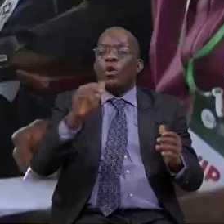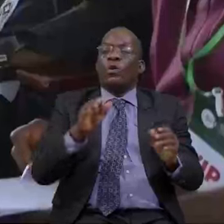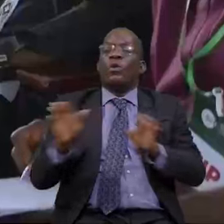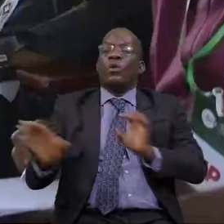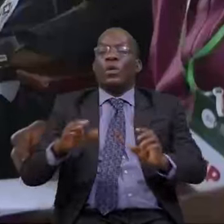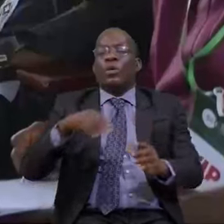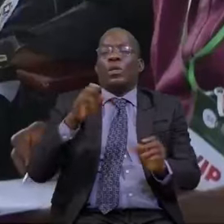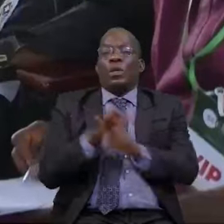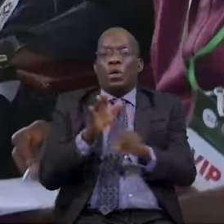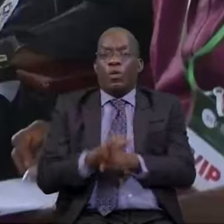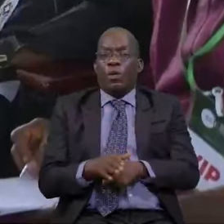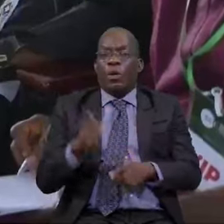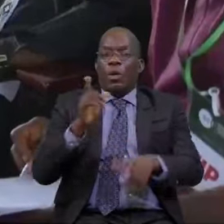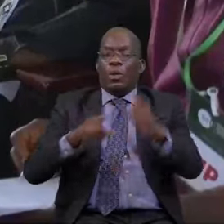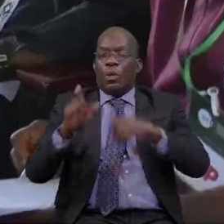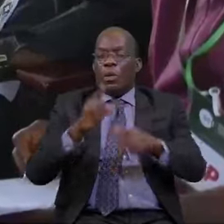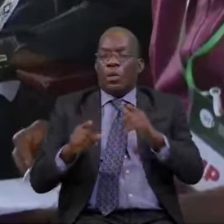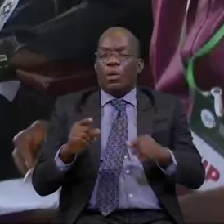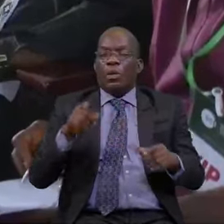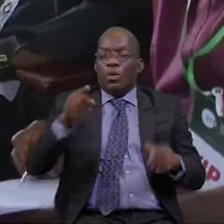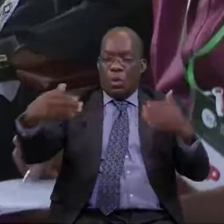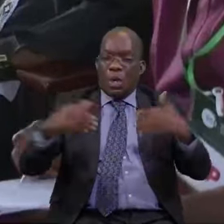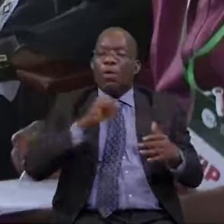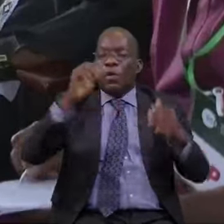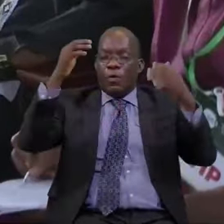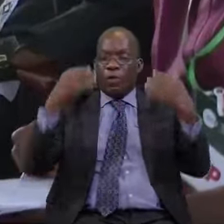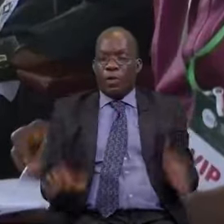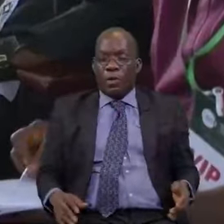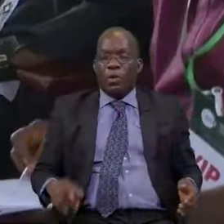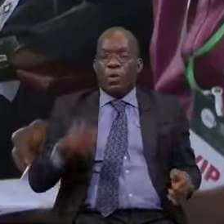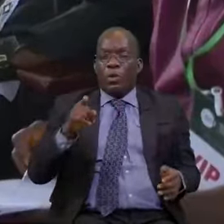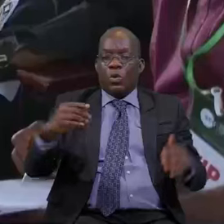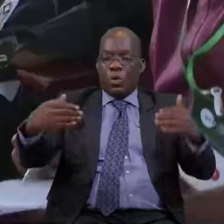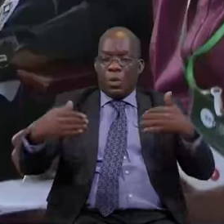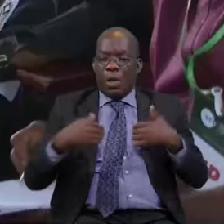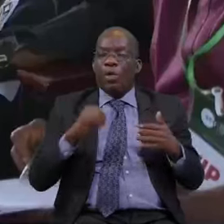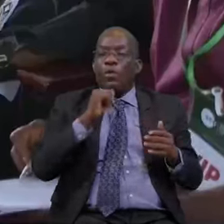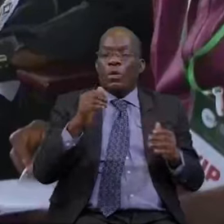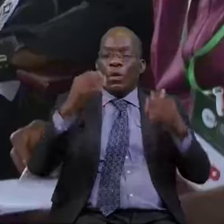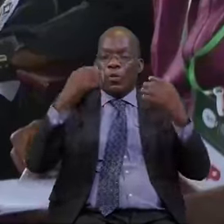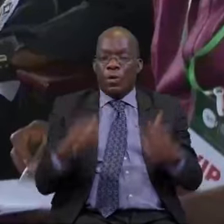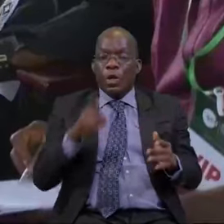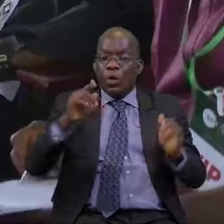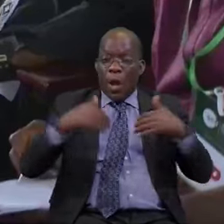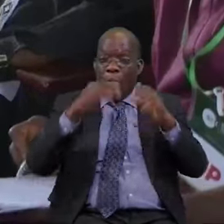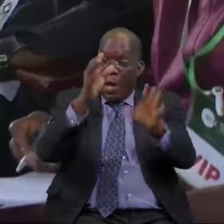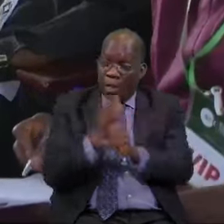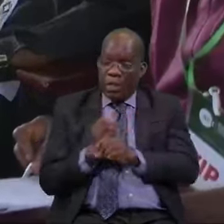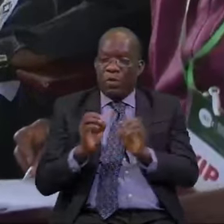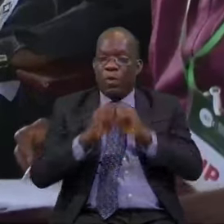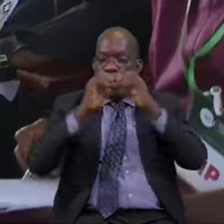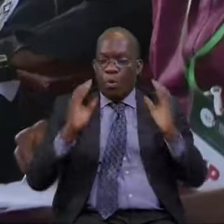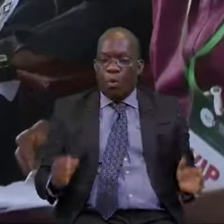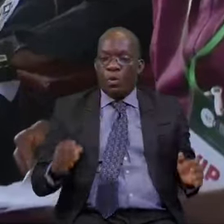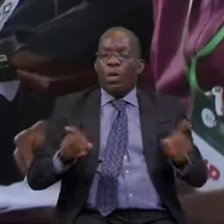tu n'as rien fait. Il vous parle maintenant. Vous avez assez fait, mais vous n'avez rien fait. Vous avez assez réalisé,